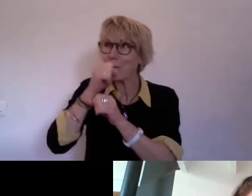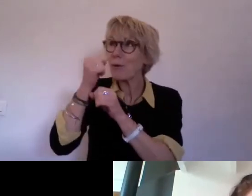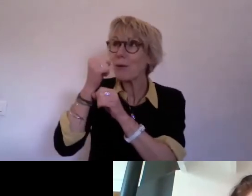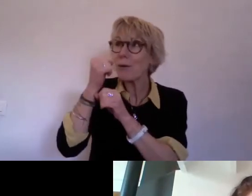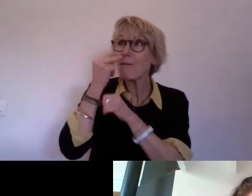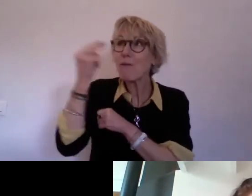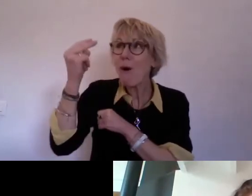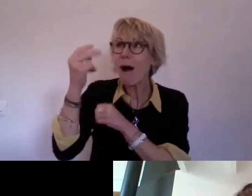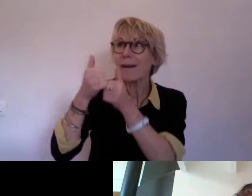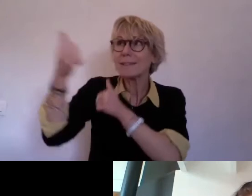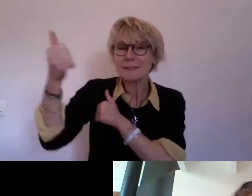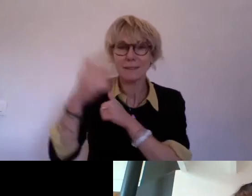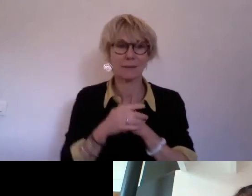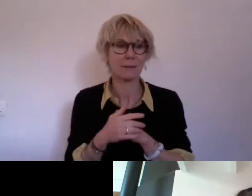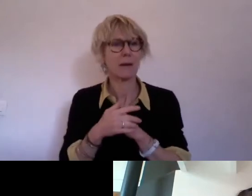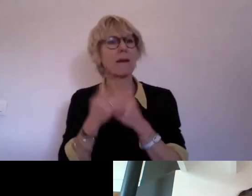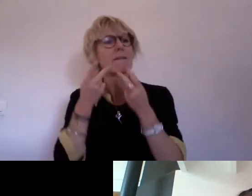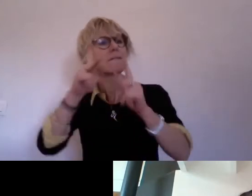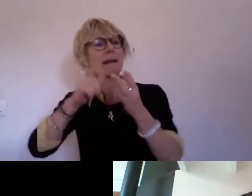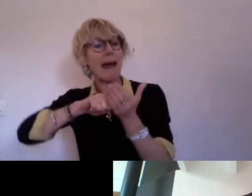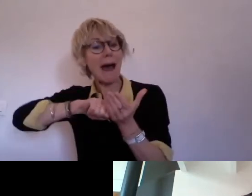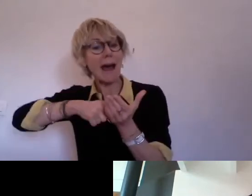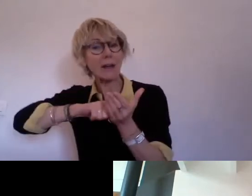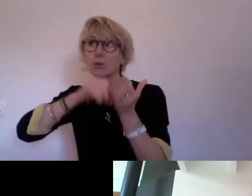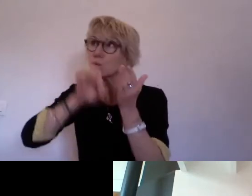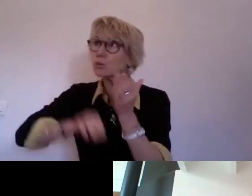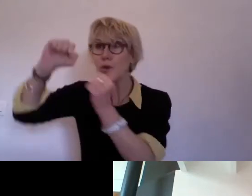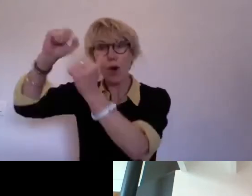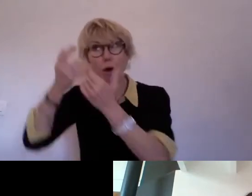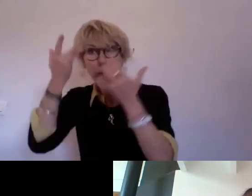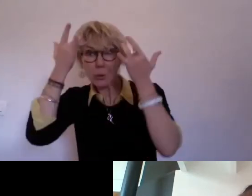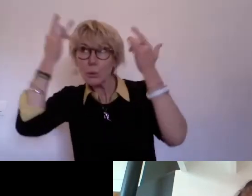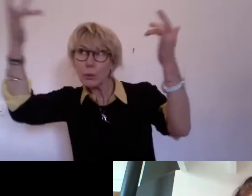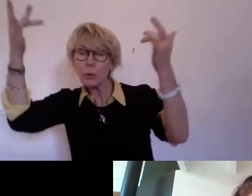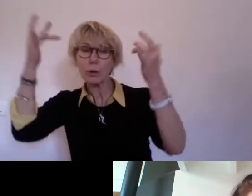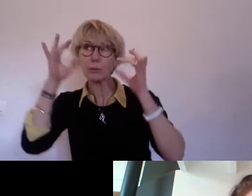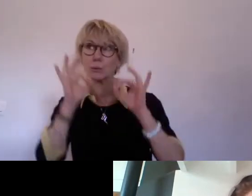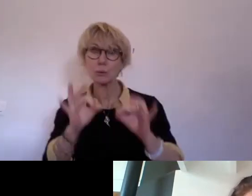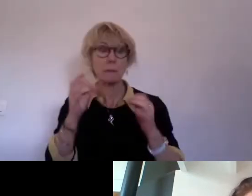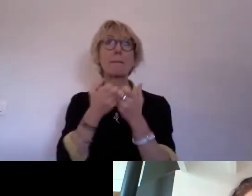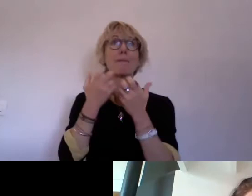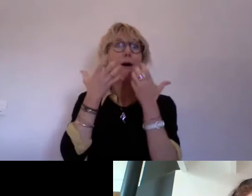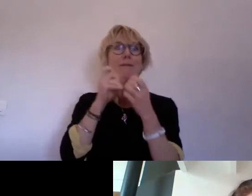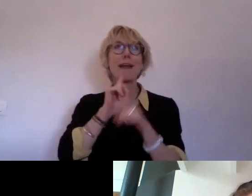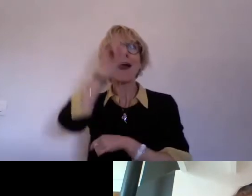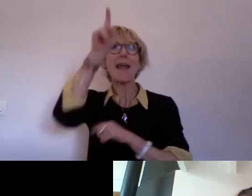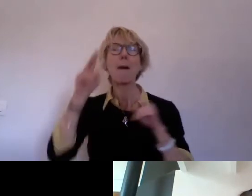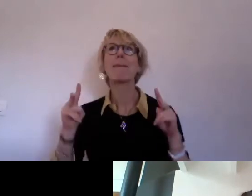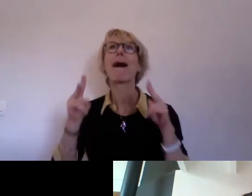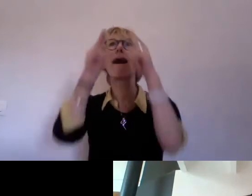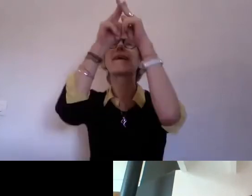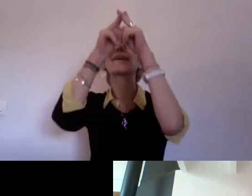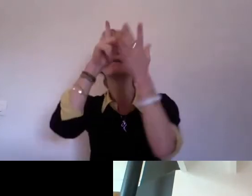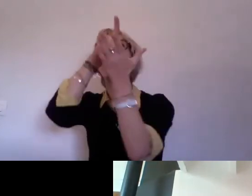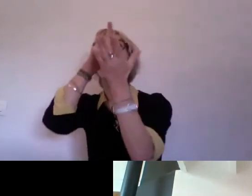on est à Arcachon. Effectivement, il existe une offre culturelle, mais alors d'imaginer d'aller à Paris pour aller voir une exposition ou à